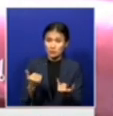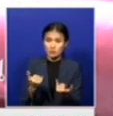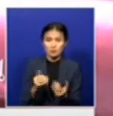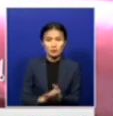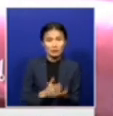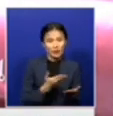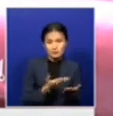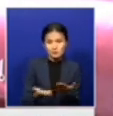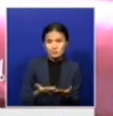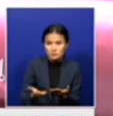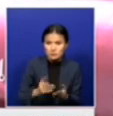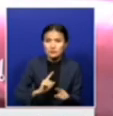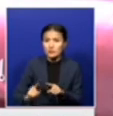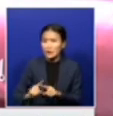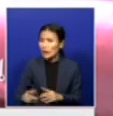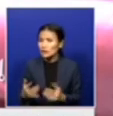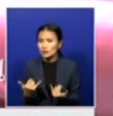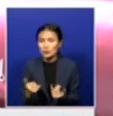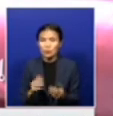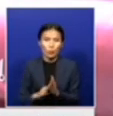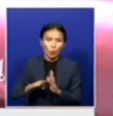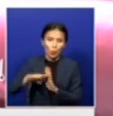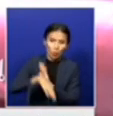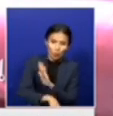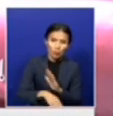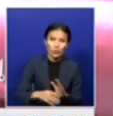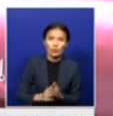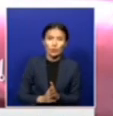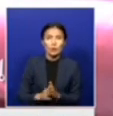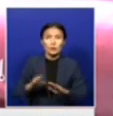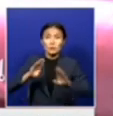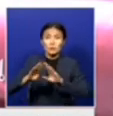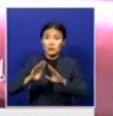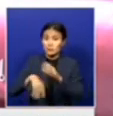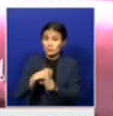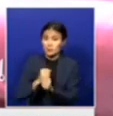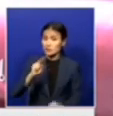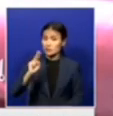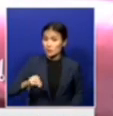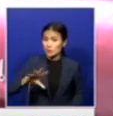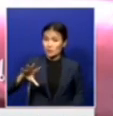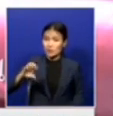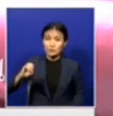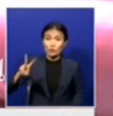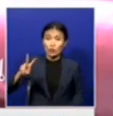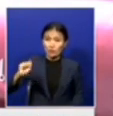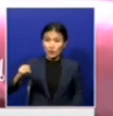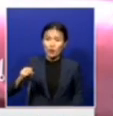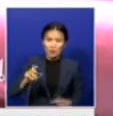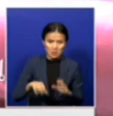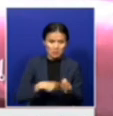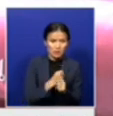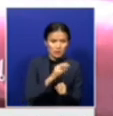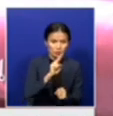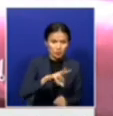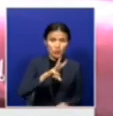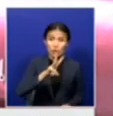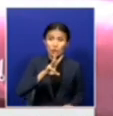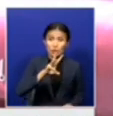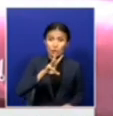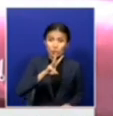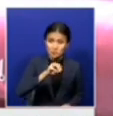ดตัวเป็นครั้งแรกจากปี2552เห็นไหมครับมันแปลตรงตัวครับคือขณะนี้คน